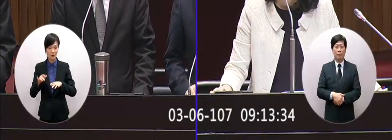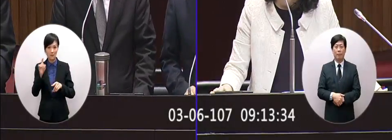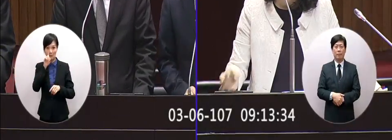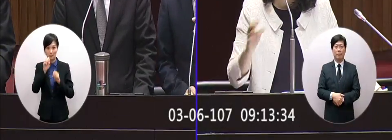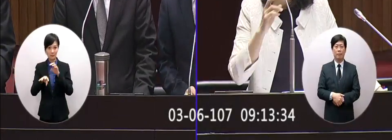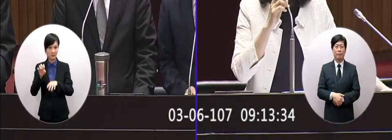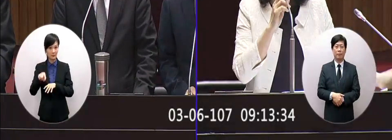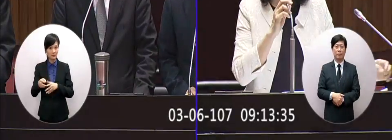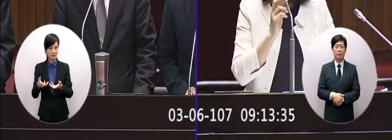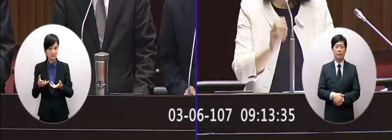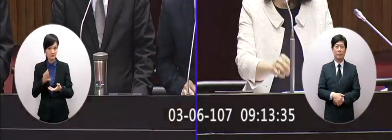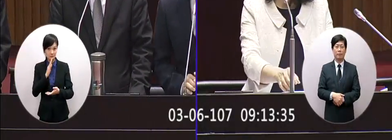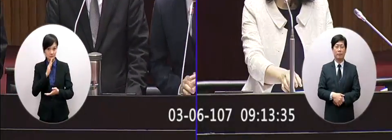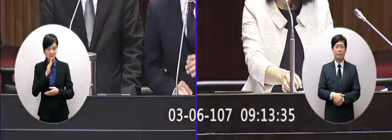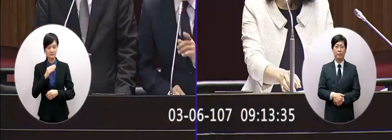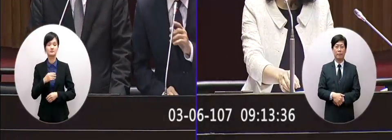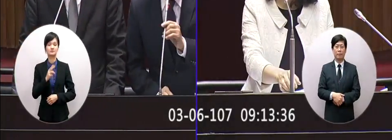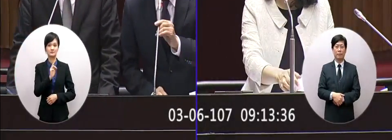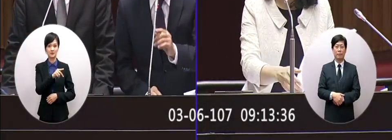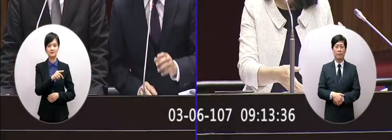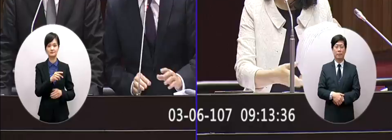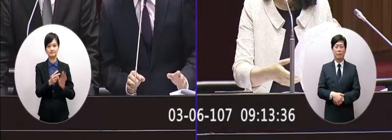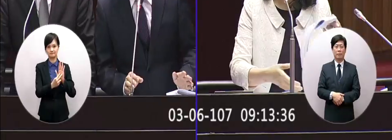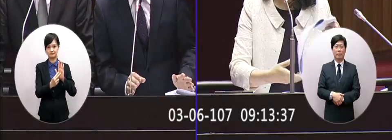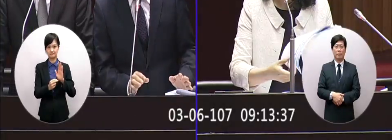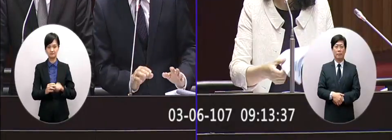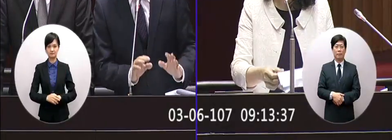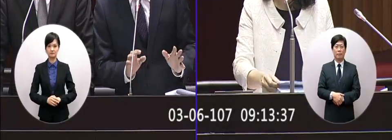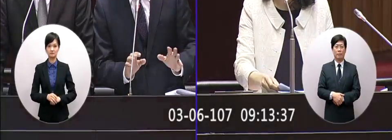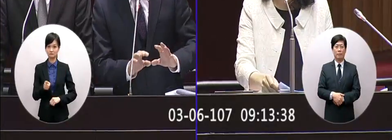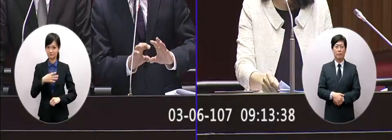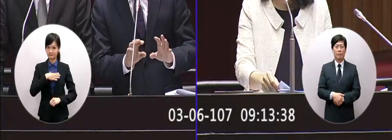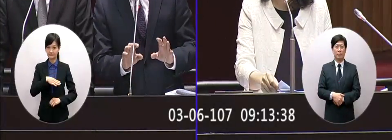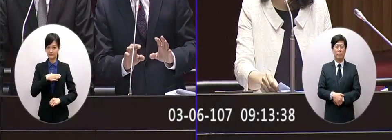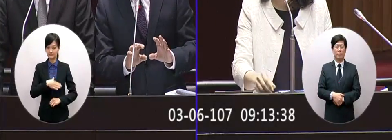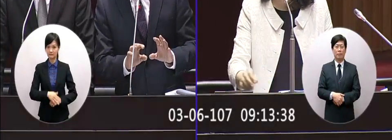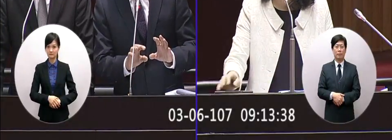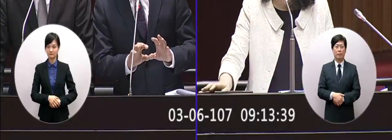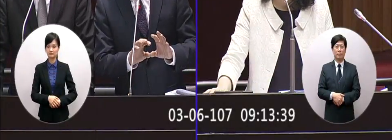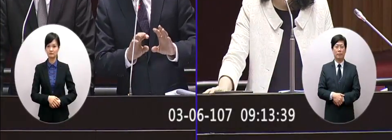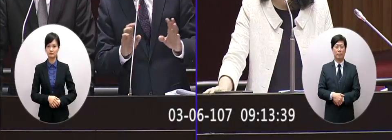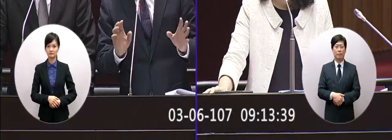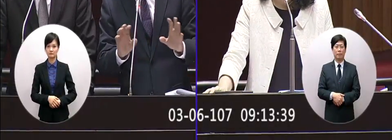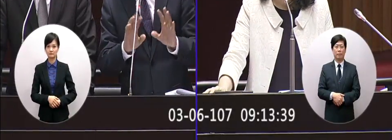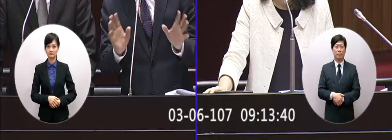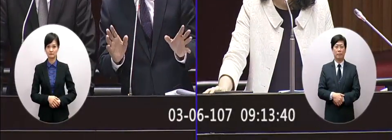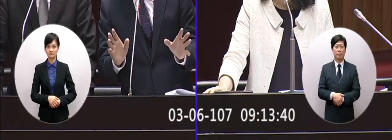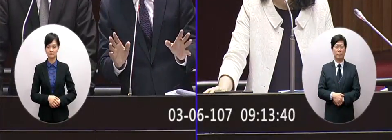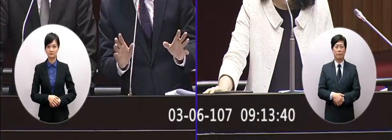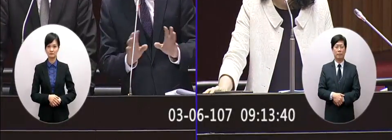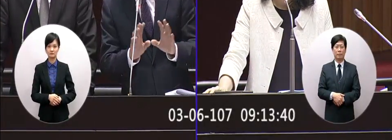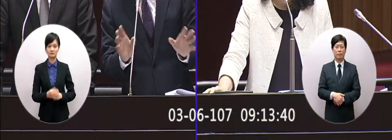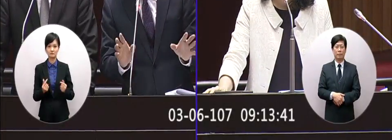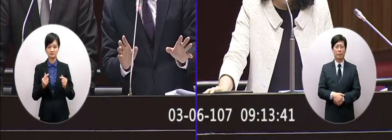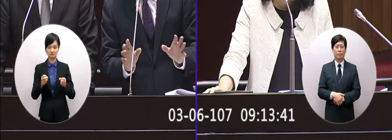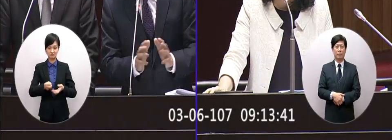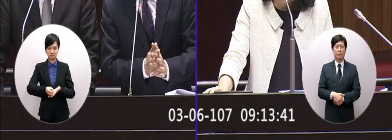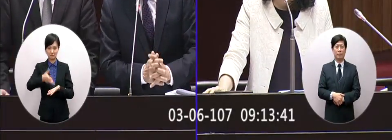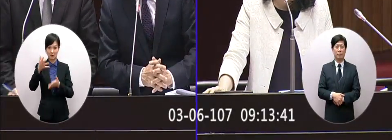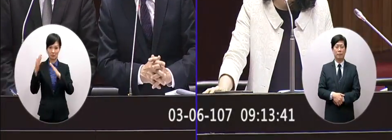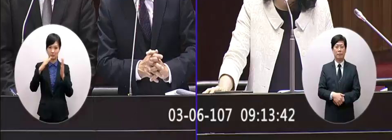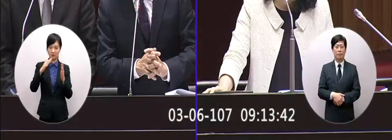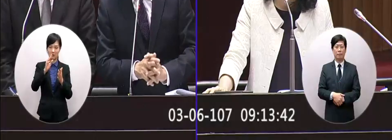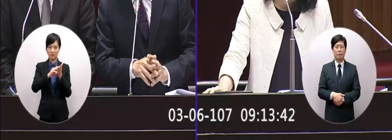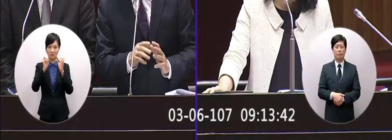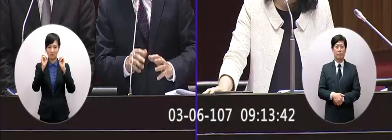李署长来跟你说明。 好， 我想那个徐委员你也了解哈，这个包括这些拆除大楼之后这些土方